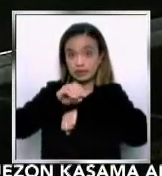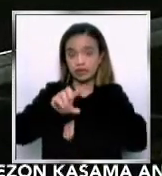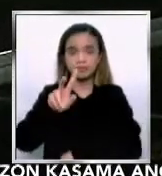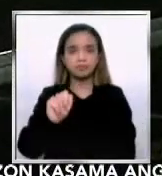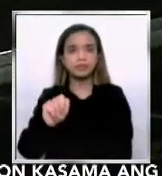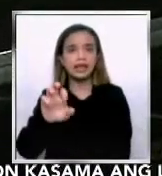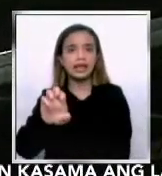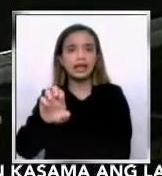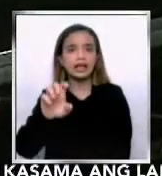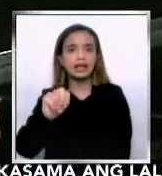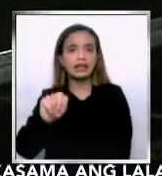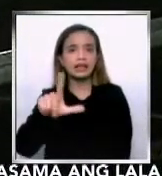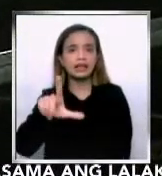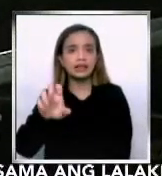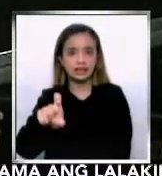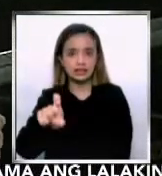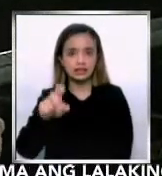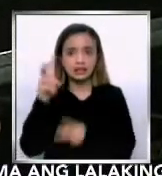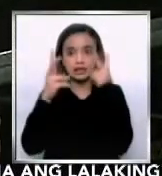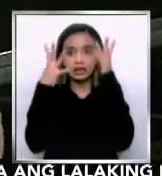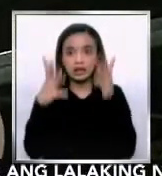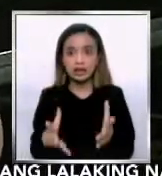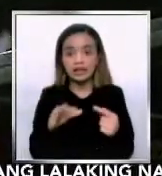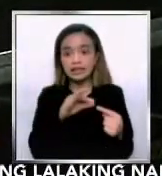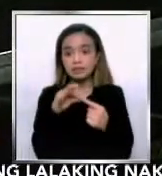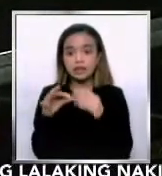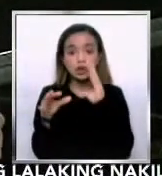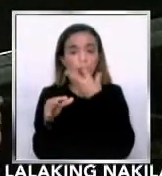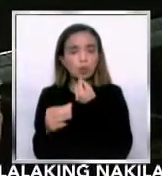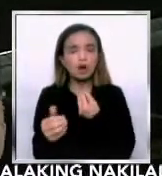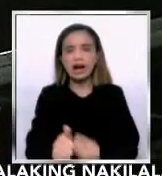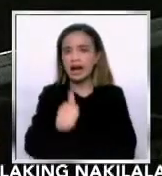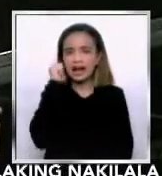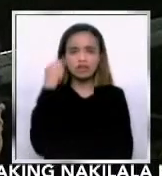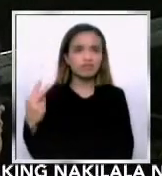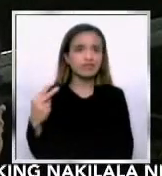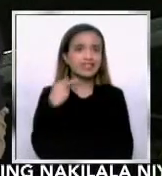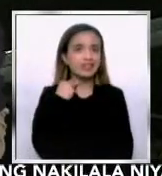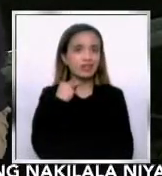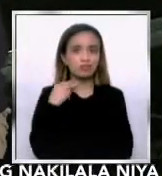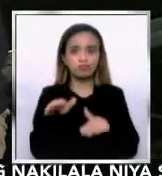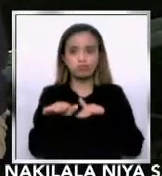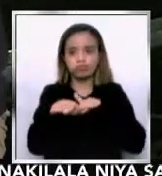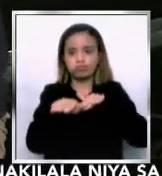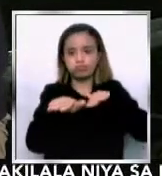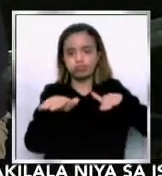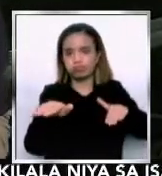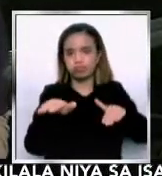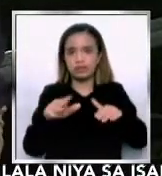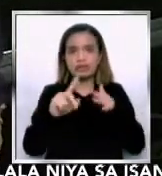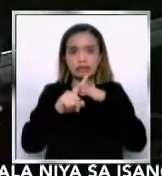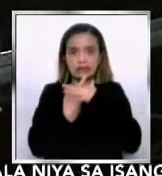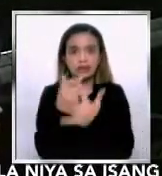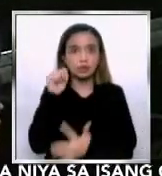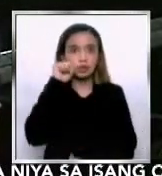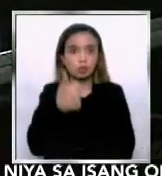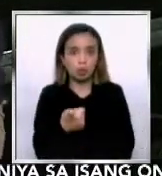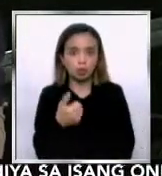lalo na dun sa mga ayaw maipit sa inaasahang dagsa ng mga magsisiuwian simula bukas ng hapon.